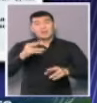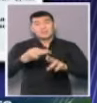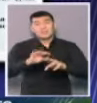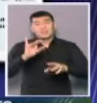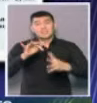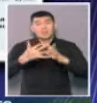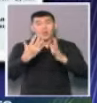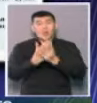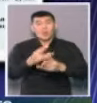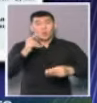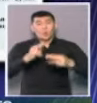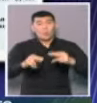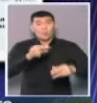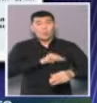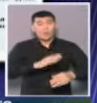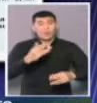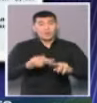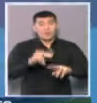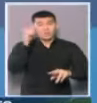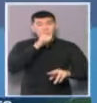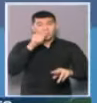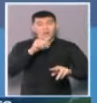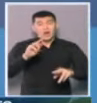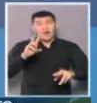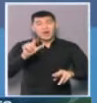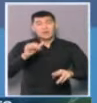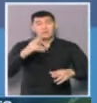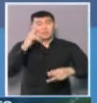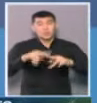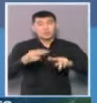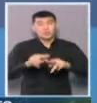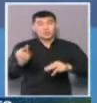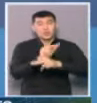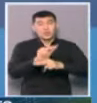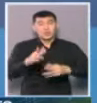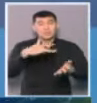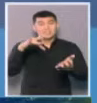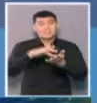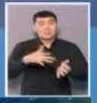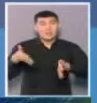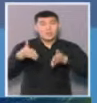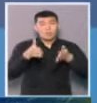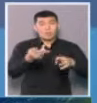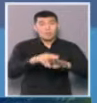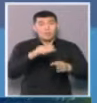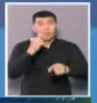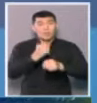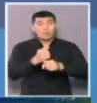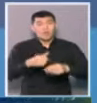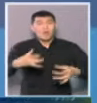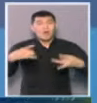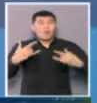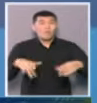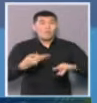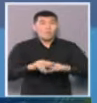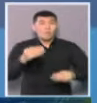работы планируется завершить в текущем году. В селе Акистау завершен капитальный ремонт центральной площади. Завершено строительство футбольного